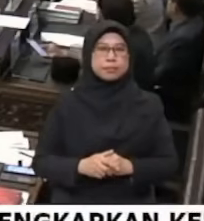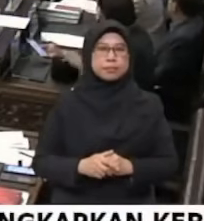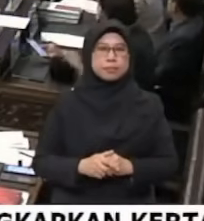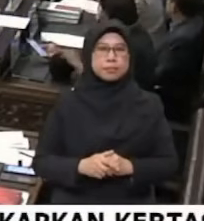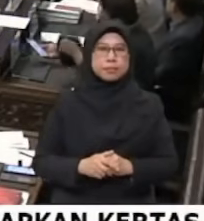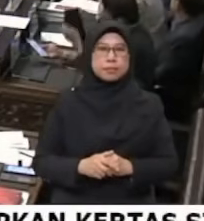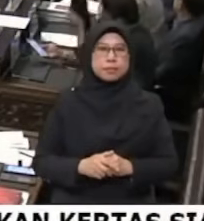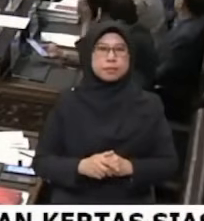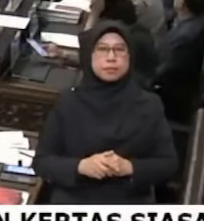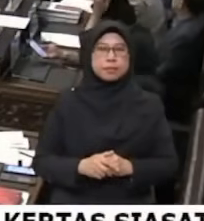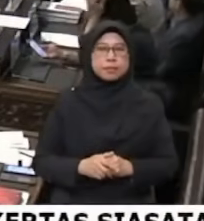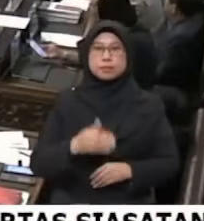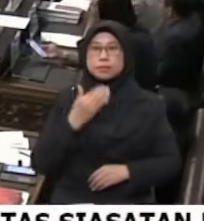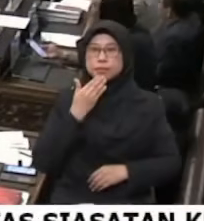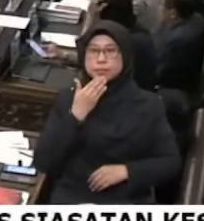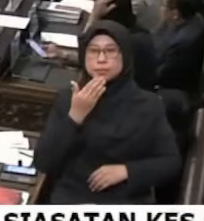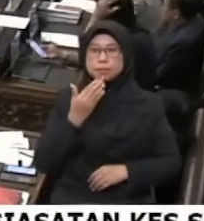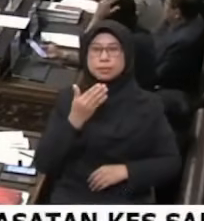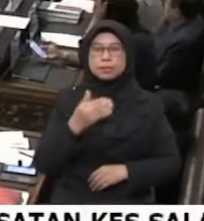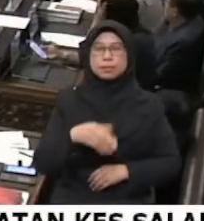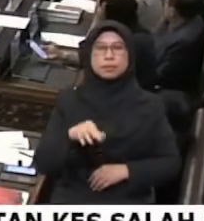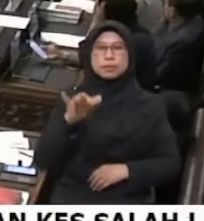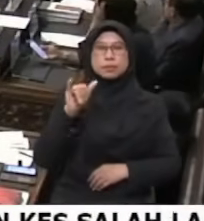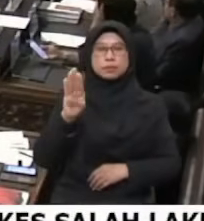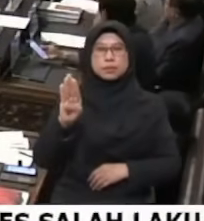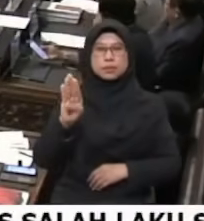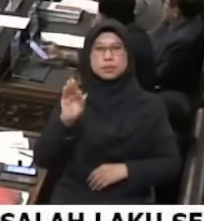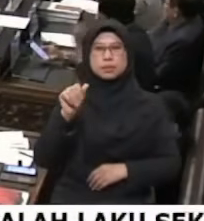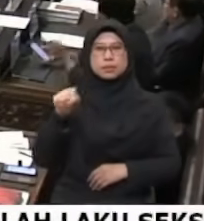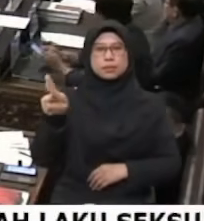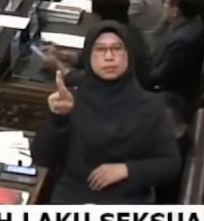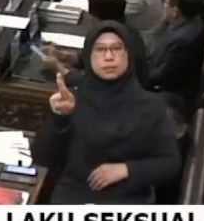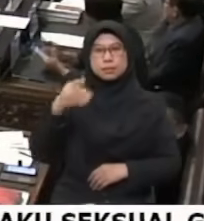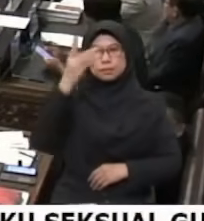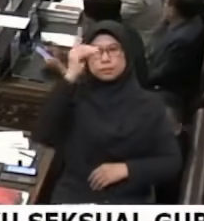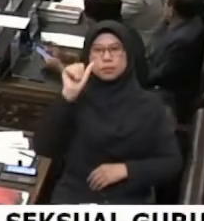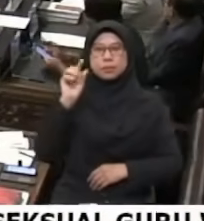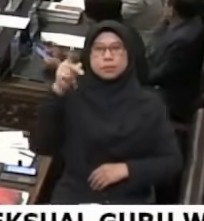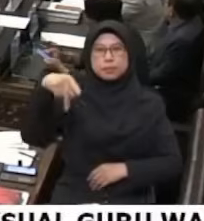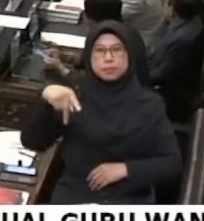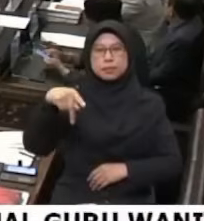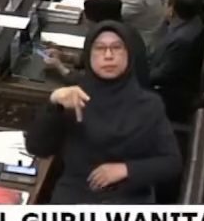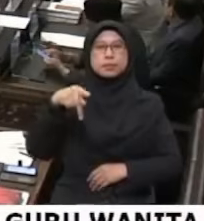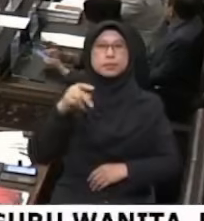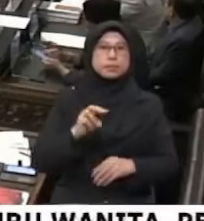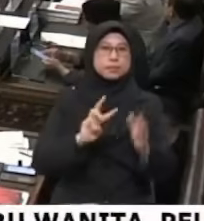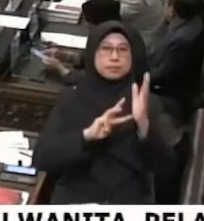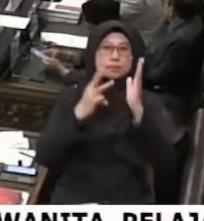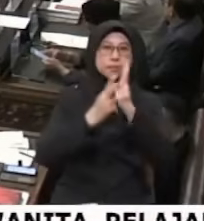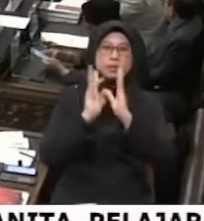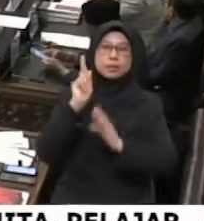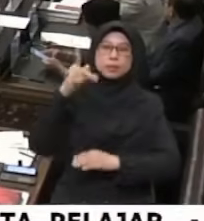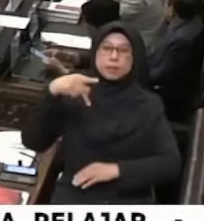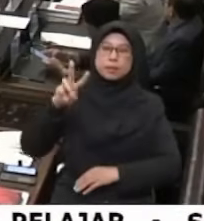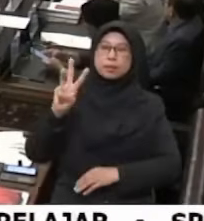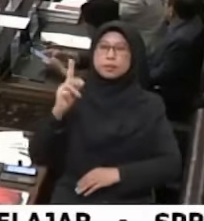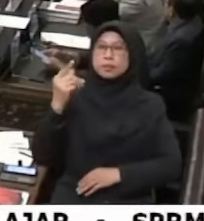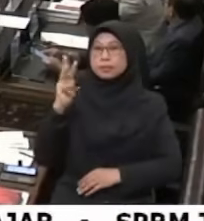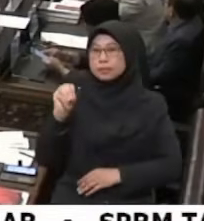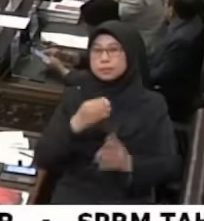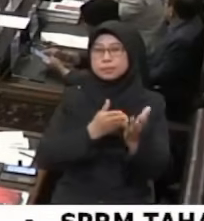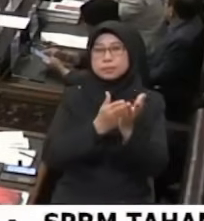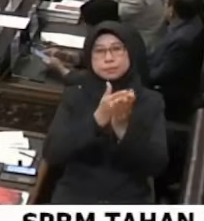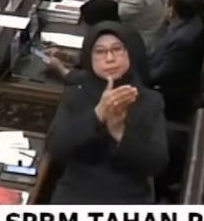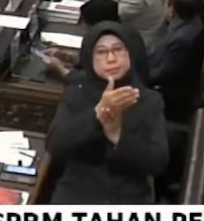nombori terima kasih yang berhormat Senator dat yang dipertua Kementerian Pembangunan wanita keluarga dan masyarakat